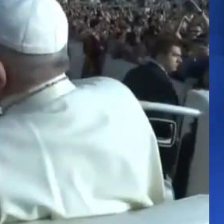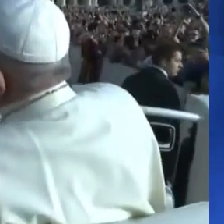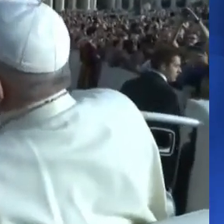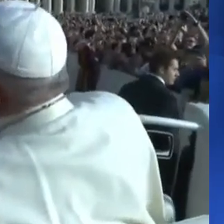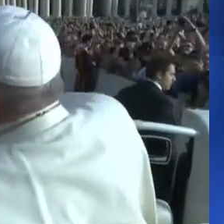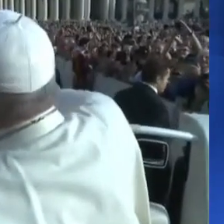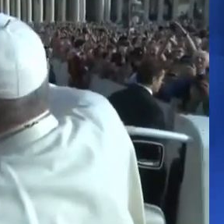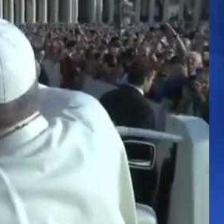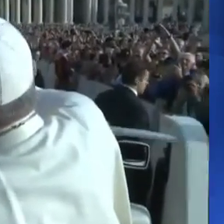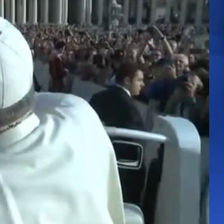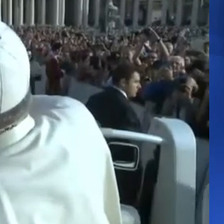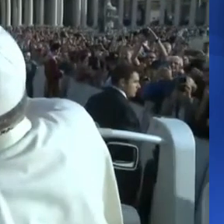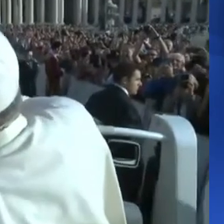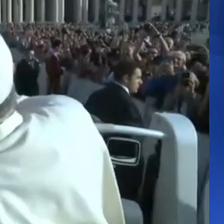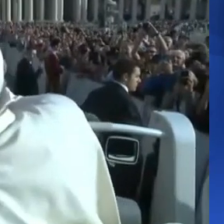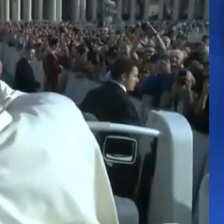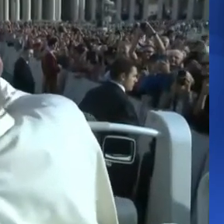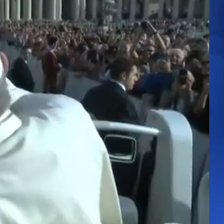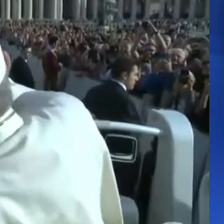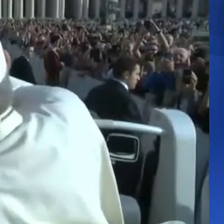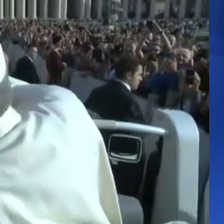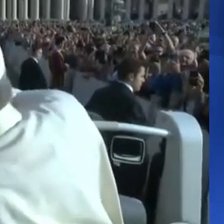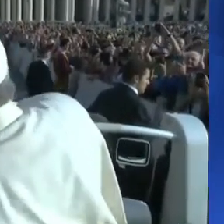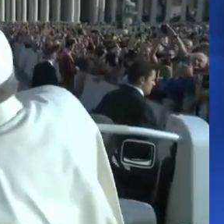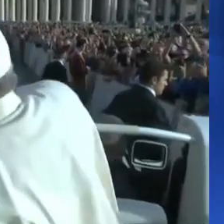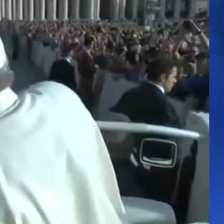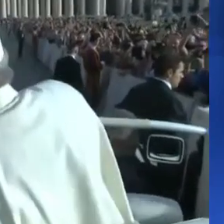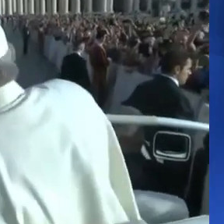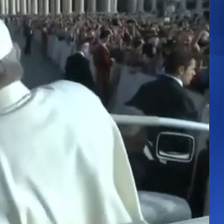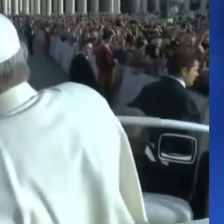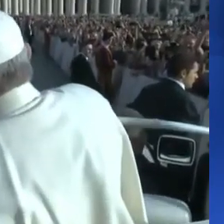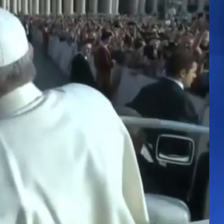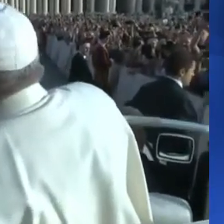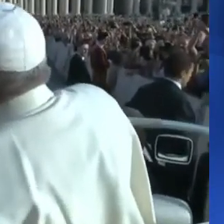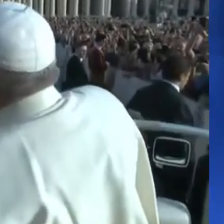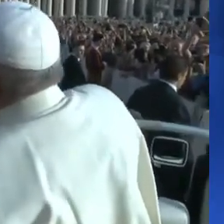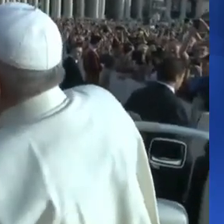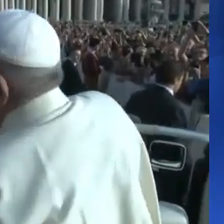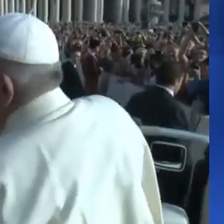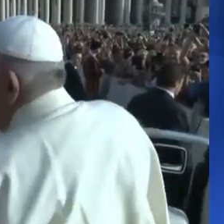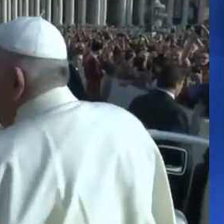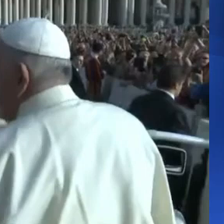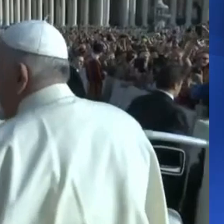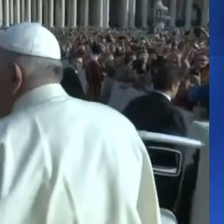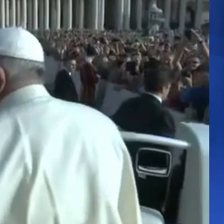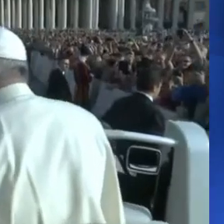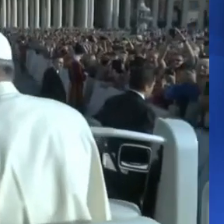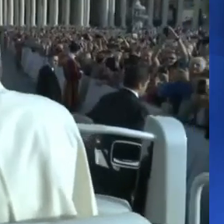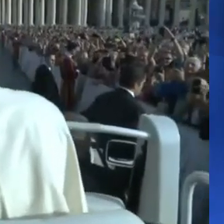العامة هي دائماً مجانية وتصدر حصرياً من إدارة شؤون البيت